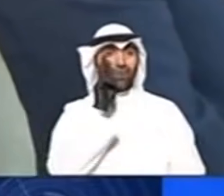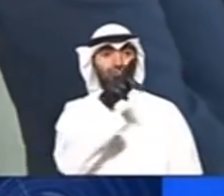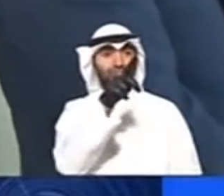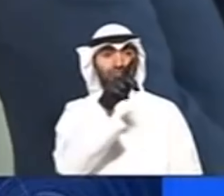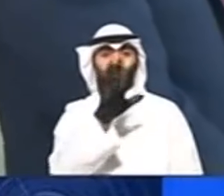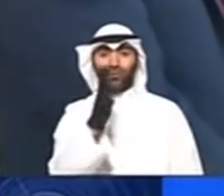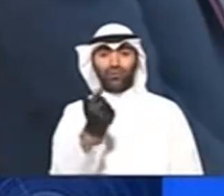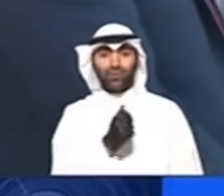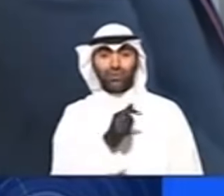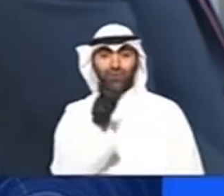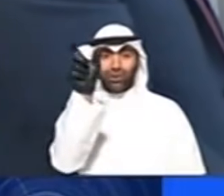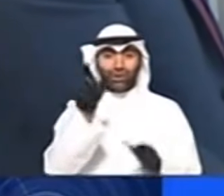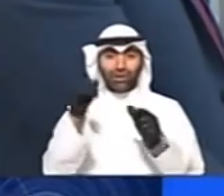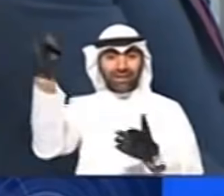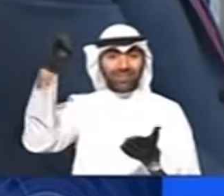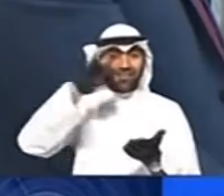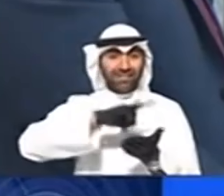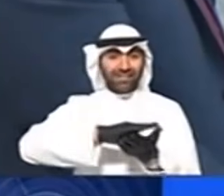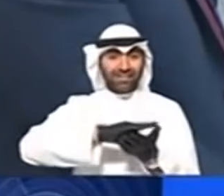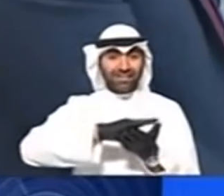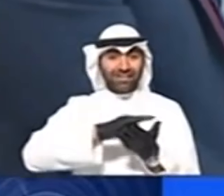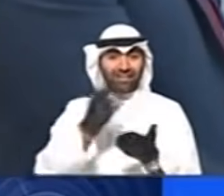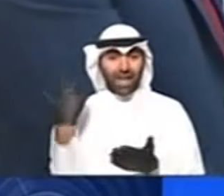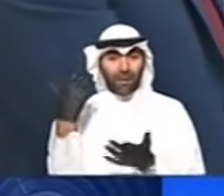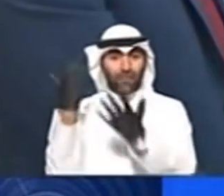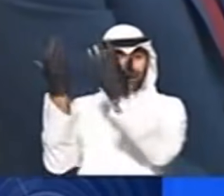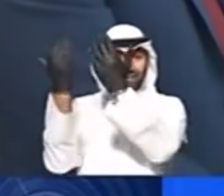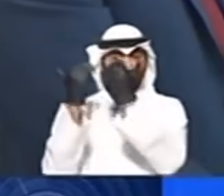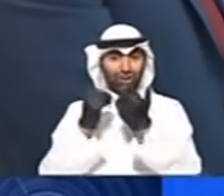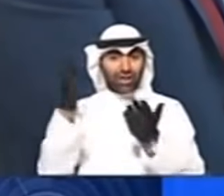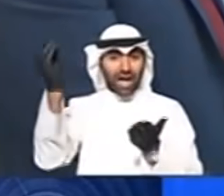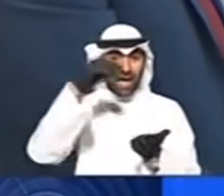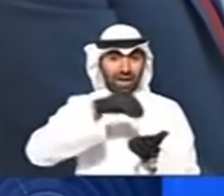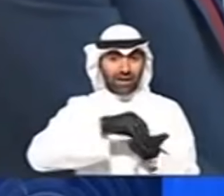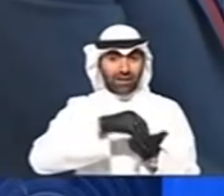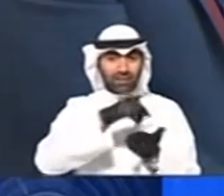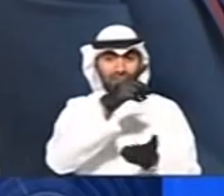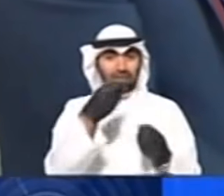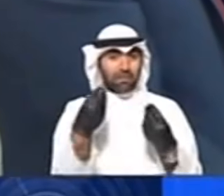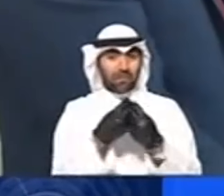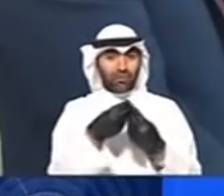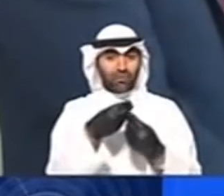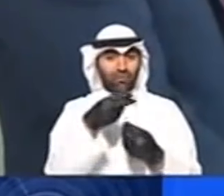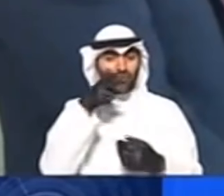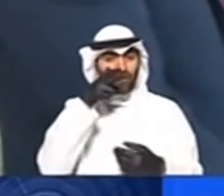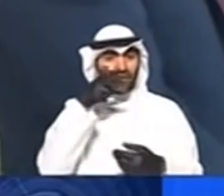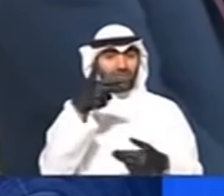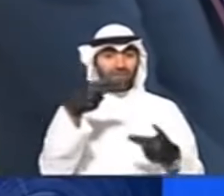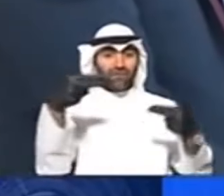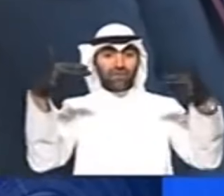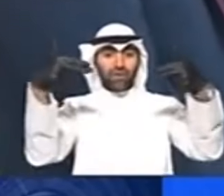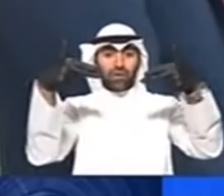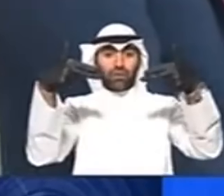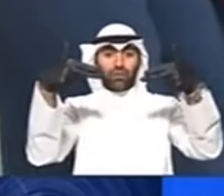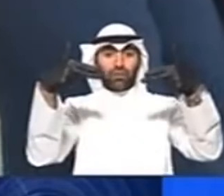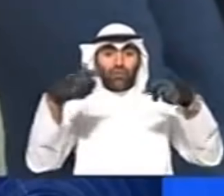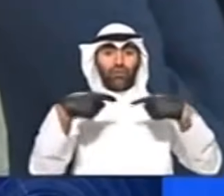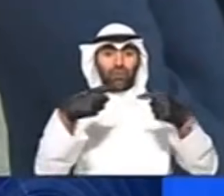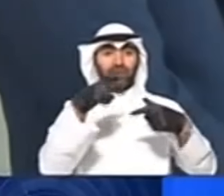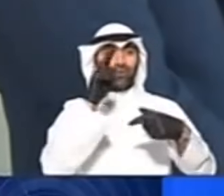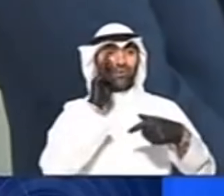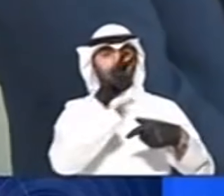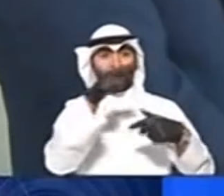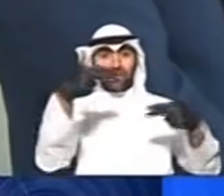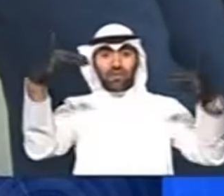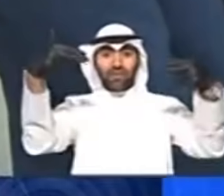المواطنين العائدين من رحلات الإجلاء الأخيرة، أعرب فيه سموه عن تقديره لالتزامه بإجراءات الحجر المنزلي